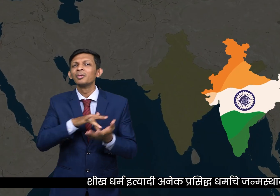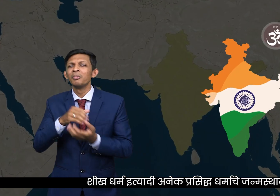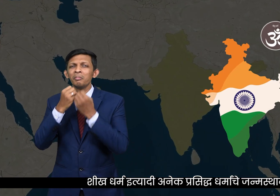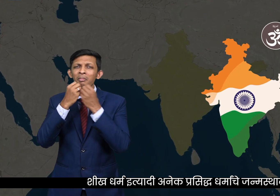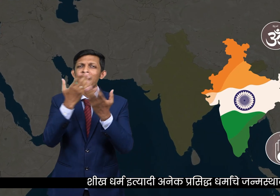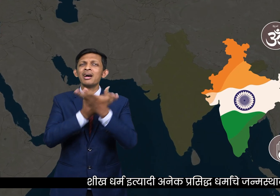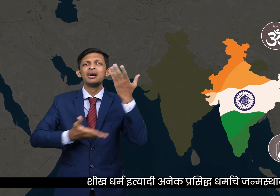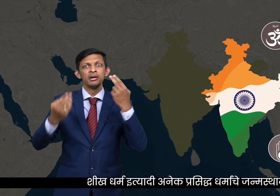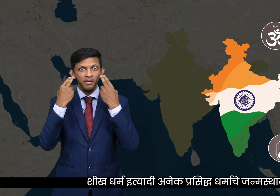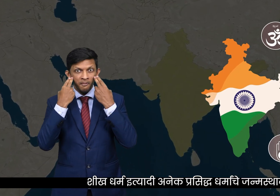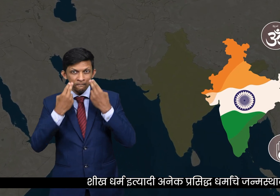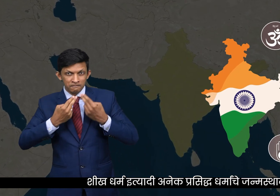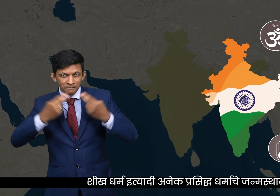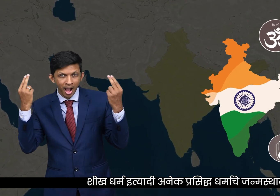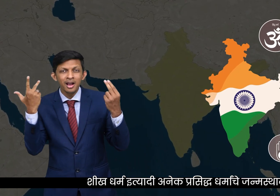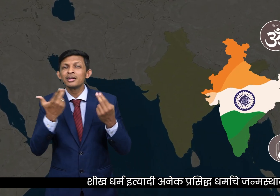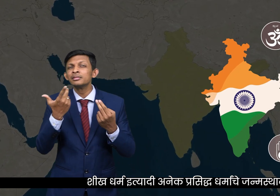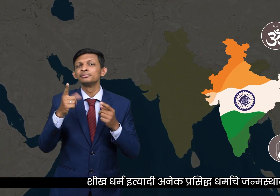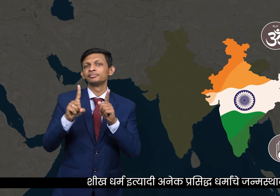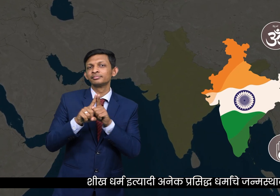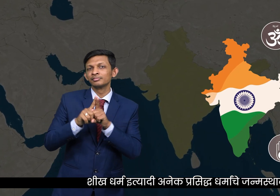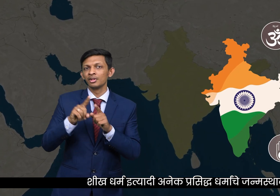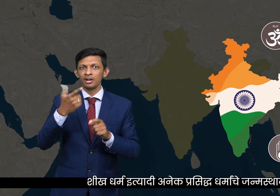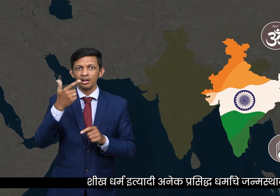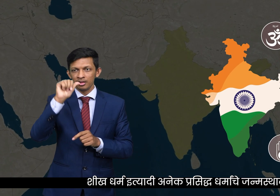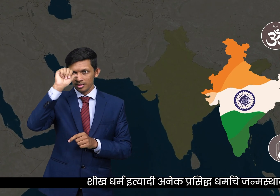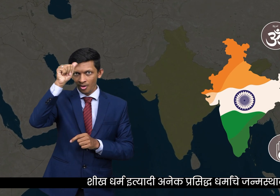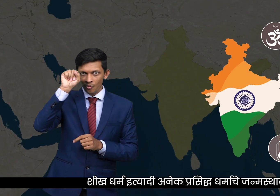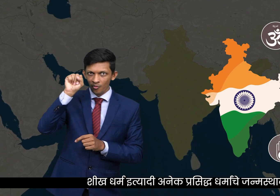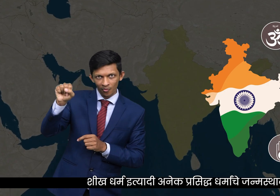धर्म इत्यादी अनेक प्रसिद्ध धर्माचे जन्मस्थान आहे.